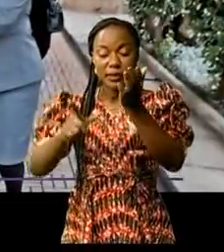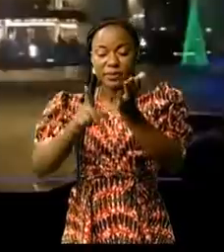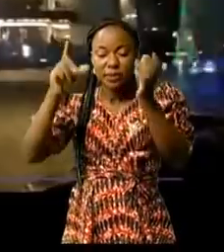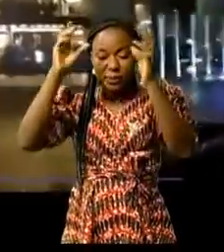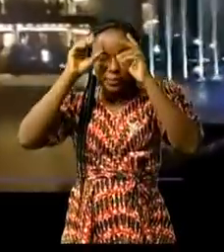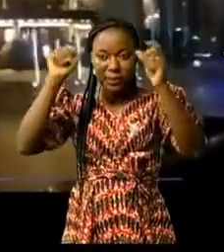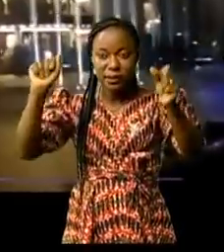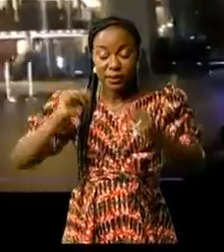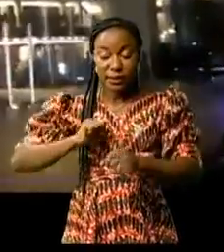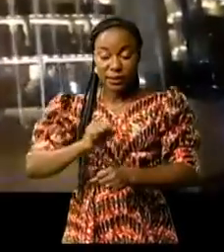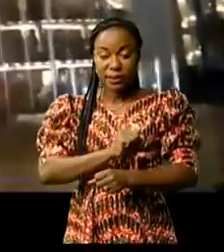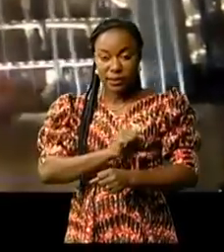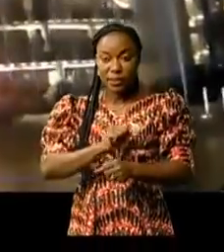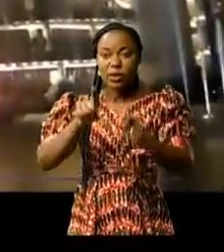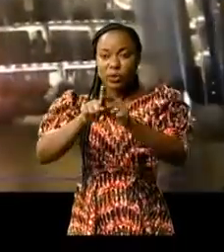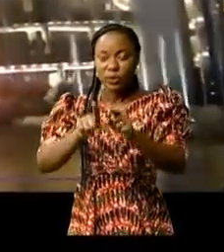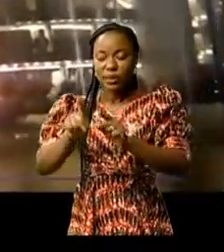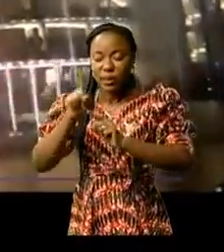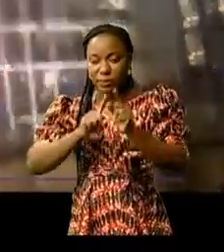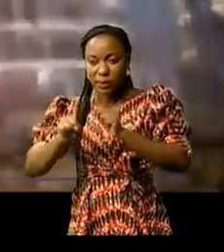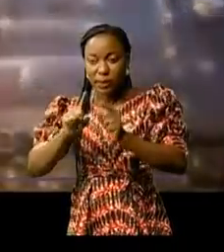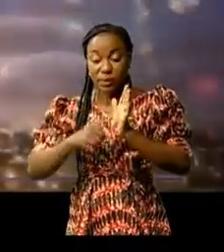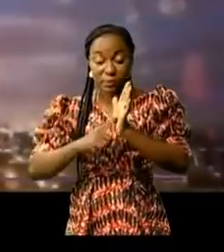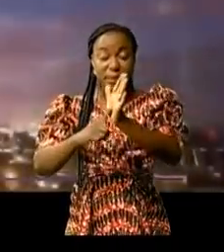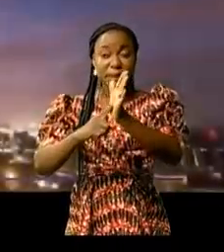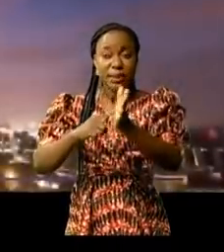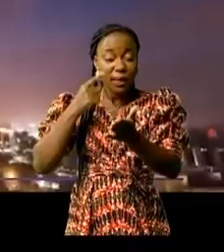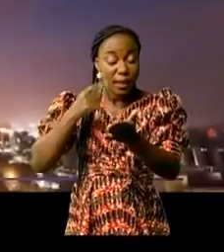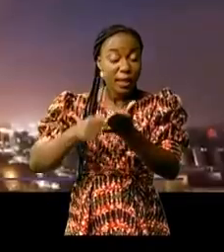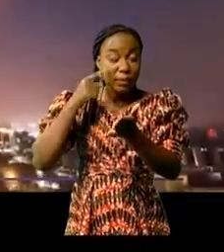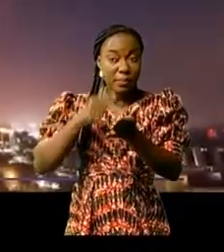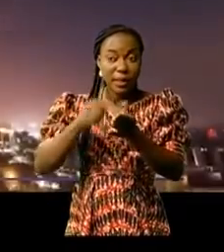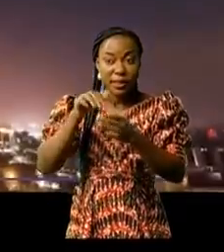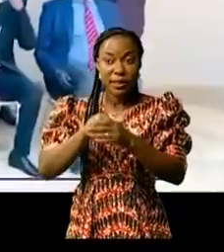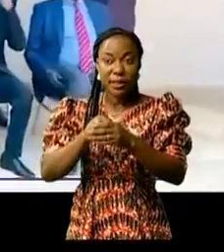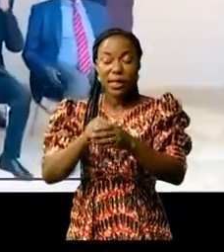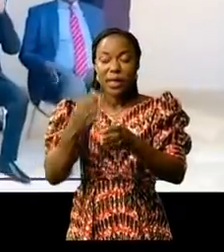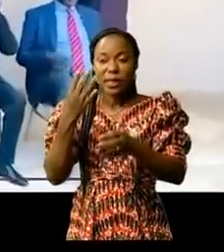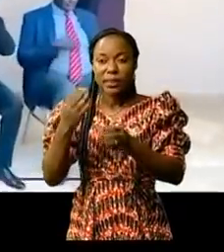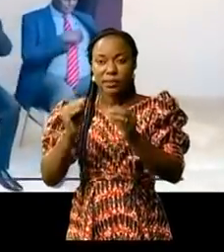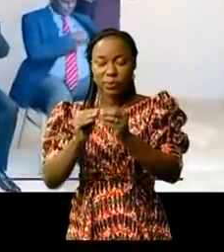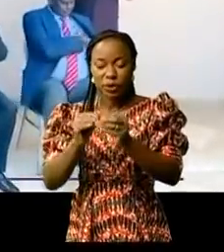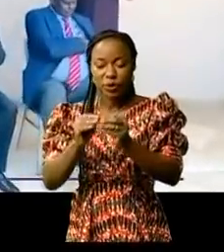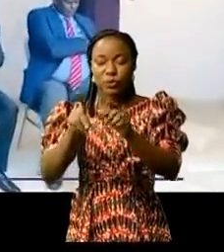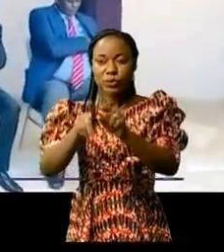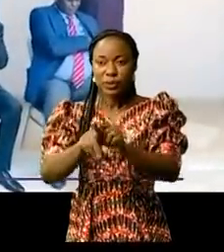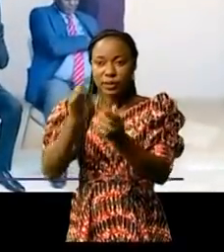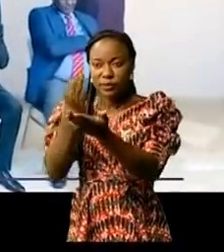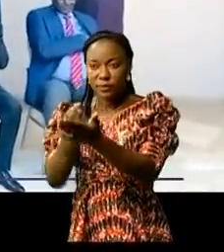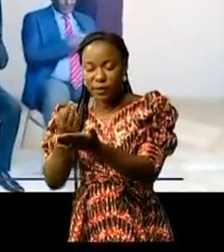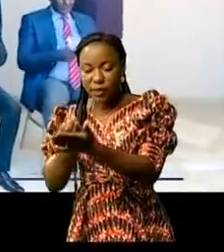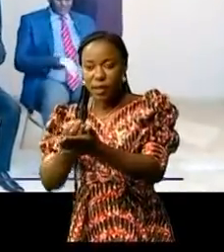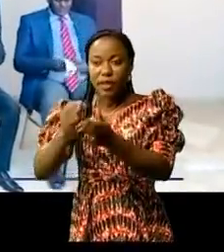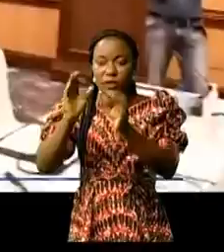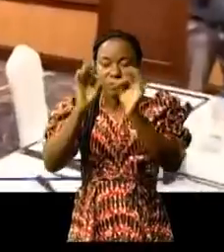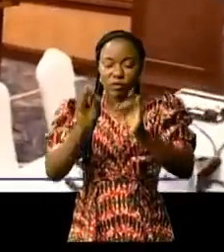au kenya depuis le 28 septembre 2021 une présence remarquable aussi à la quatrième réunion de la commission à dos des finances du forum des parlementaires